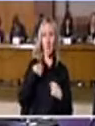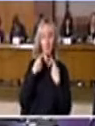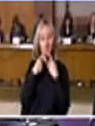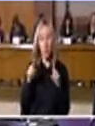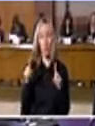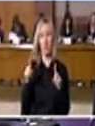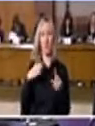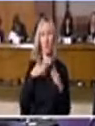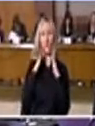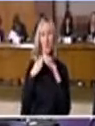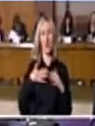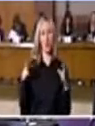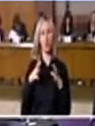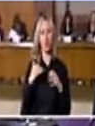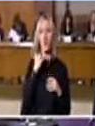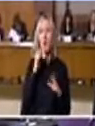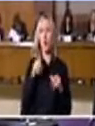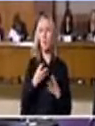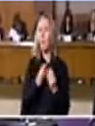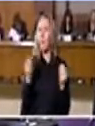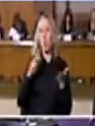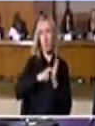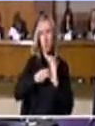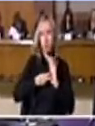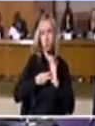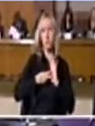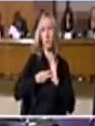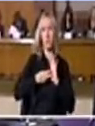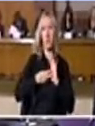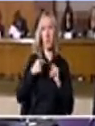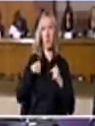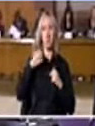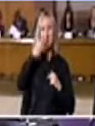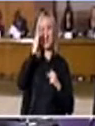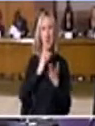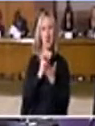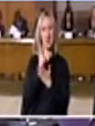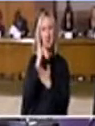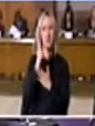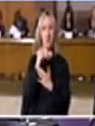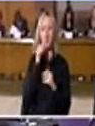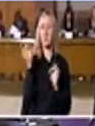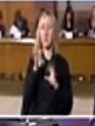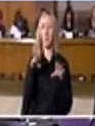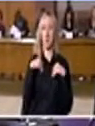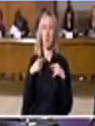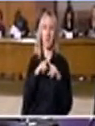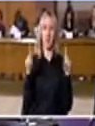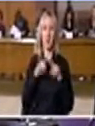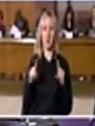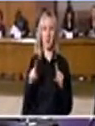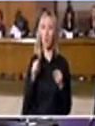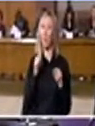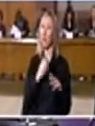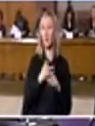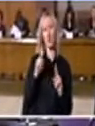uverenje da naše društvo, i pored izazova na koje nailazi, sazreva i da je spremno da prihvati različitosti. To međutim